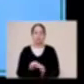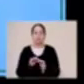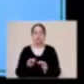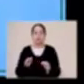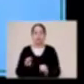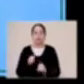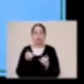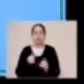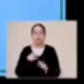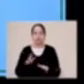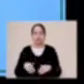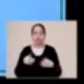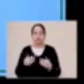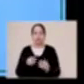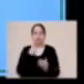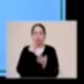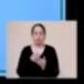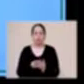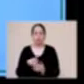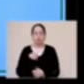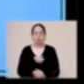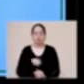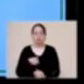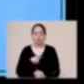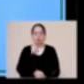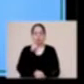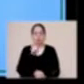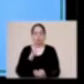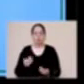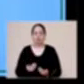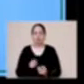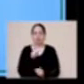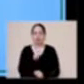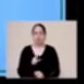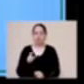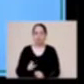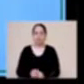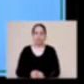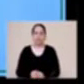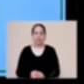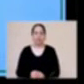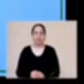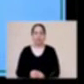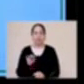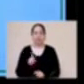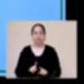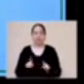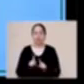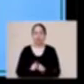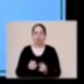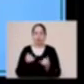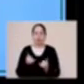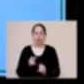Ребята, а теперь я предлагаю рассмотреть значение птиц в жизни человека. Итак,